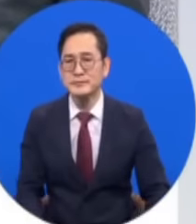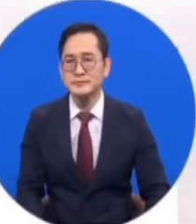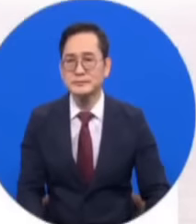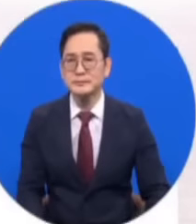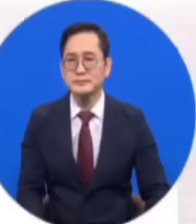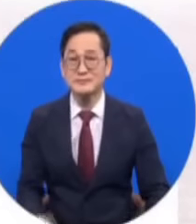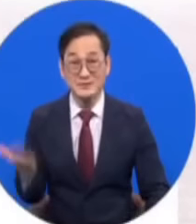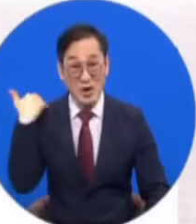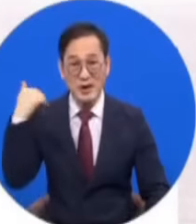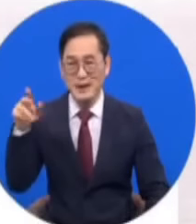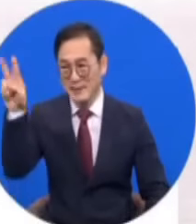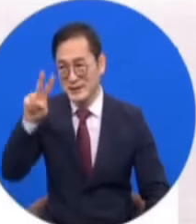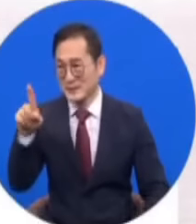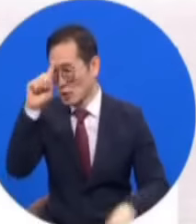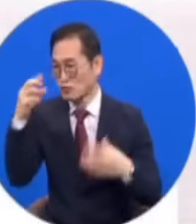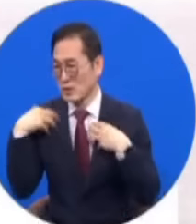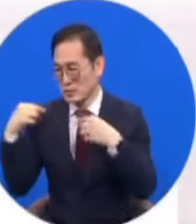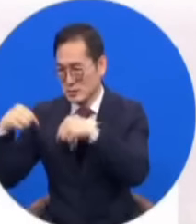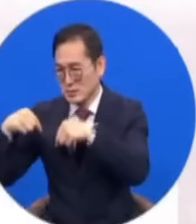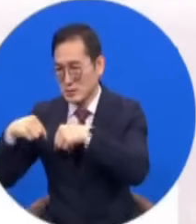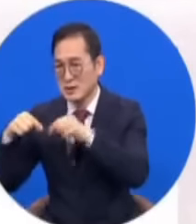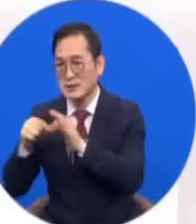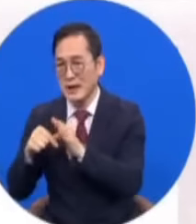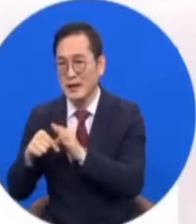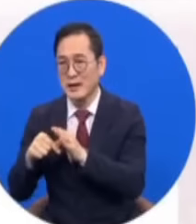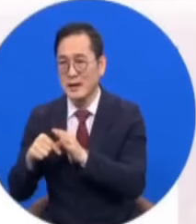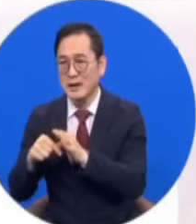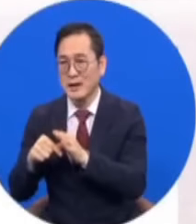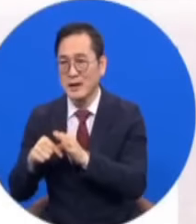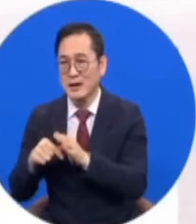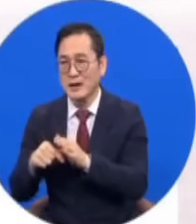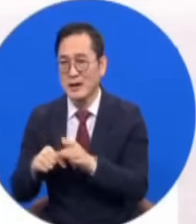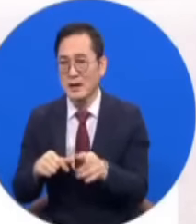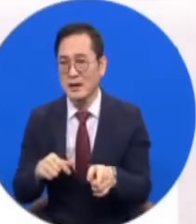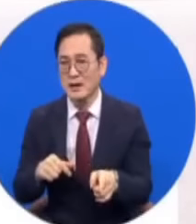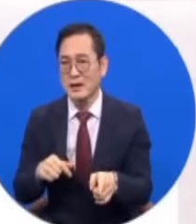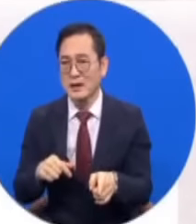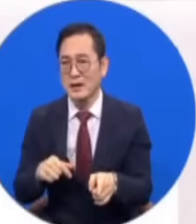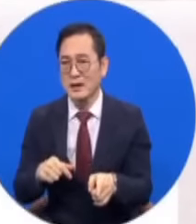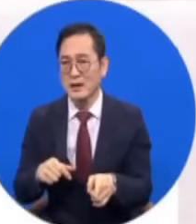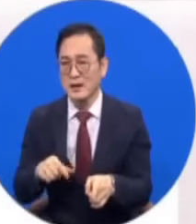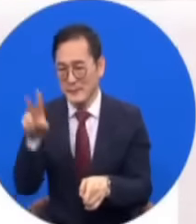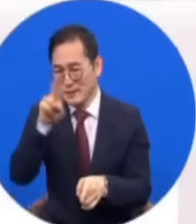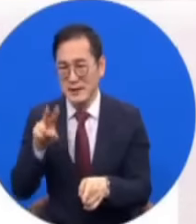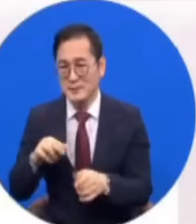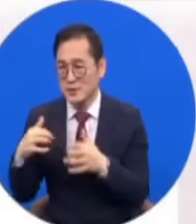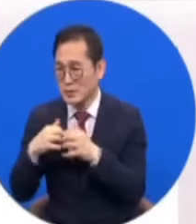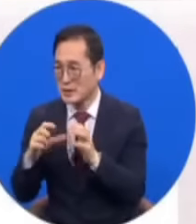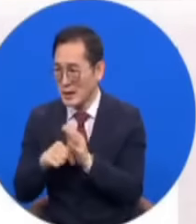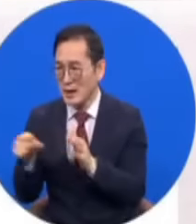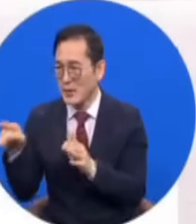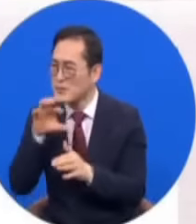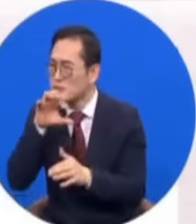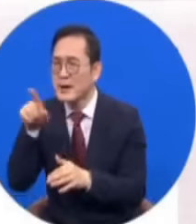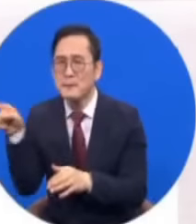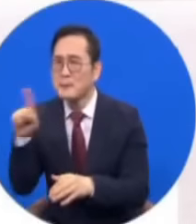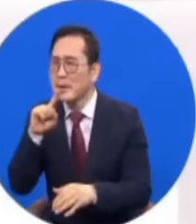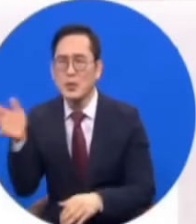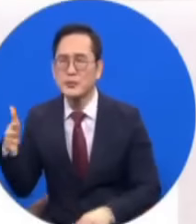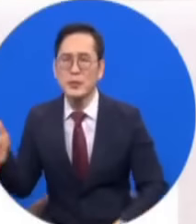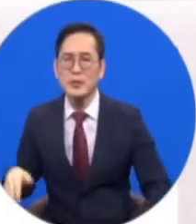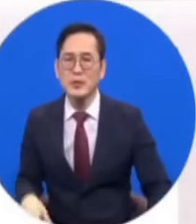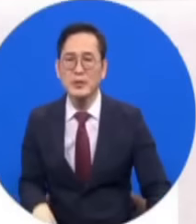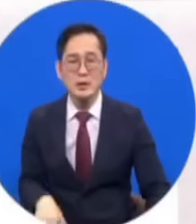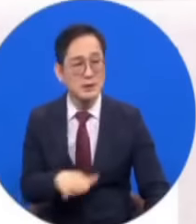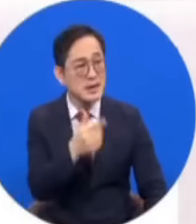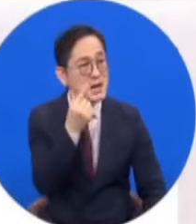차례 얘기를 해봤습니다만 예. 베트남 정부는 이런 부분에 대해서 전혀 언급하지 않았습니다. 뭐 혹은 뭐 우리가 일본